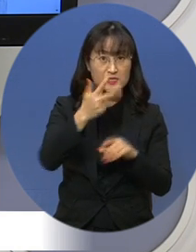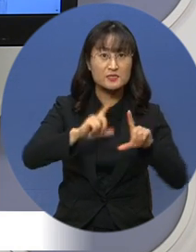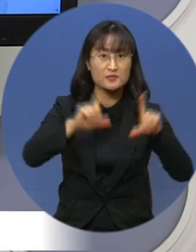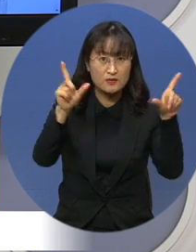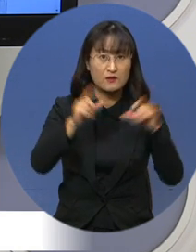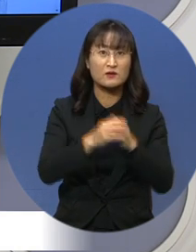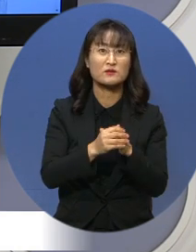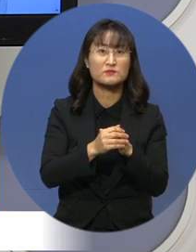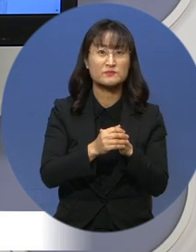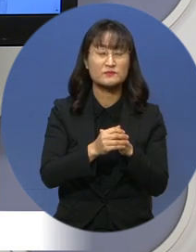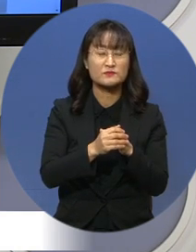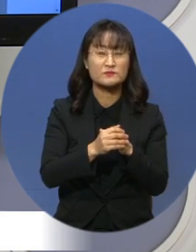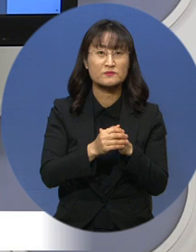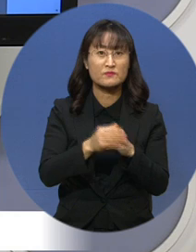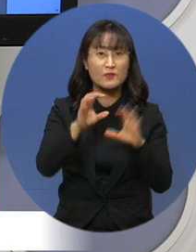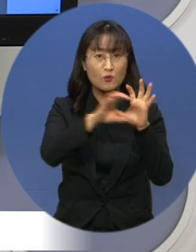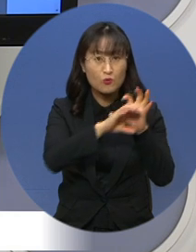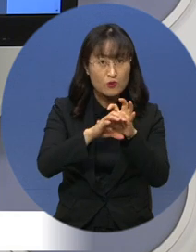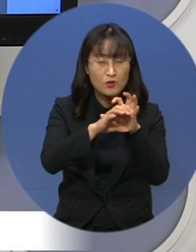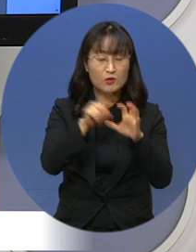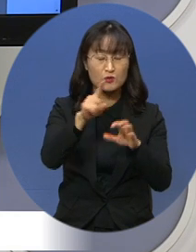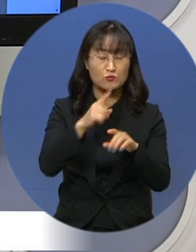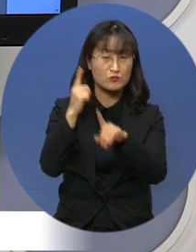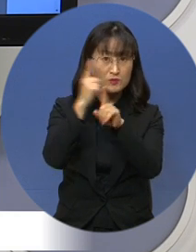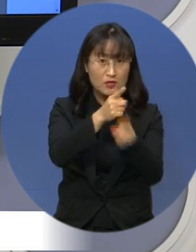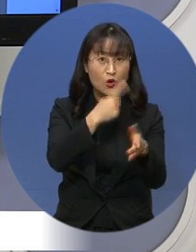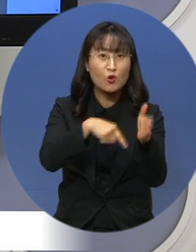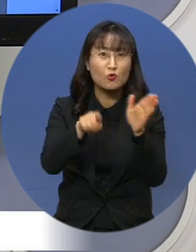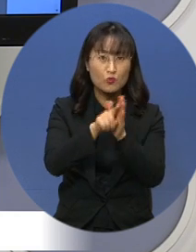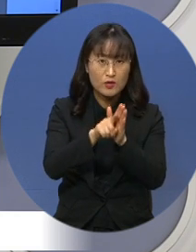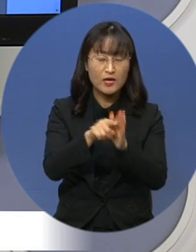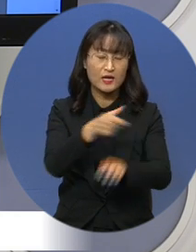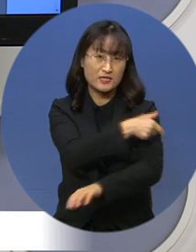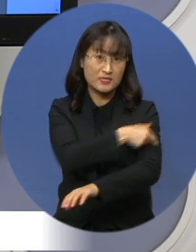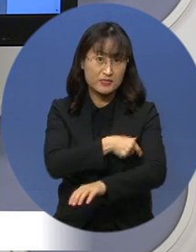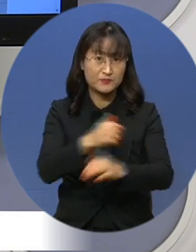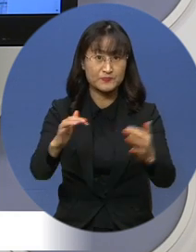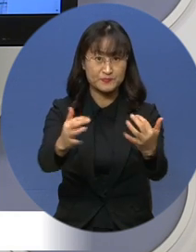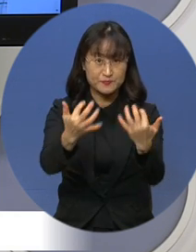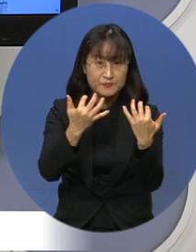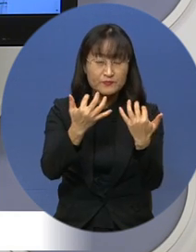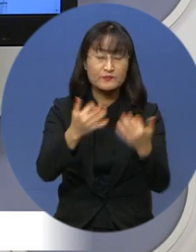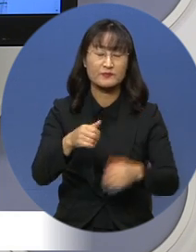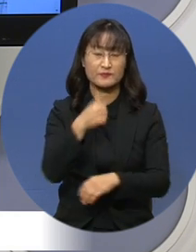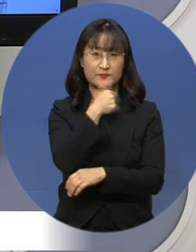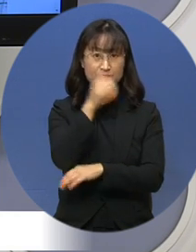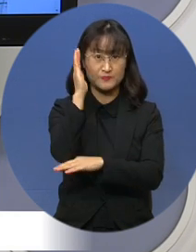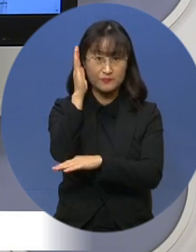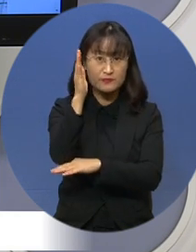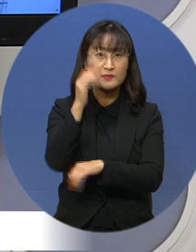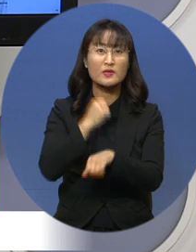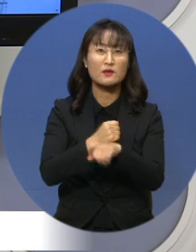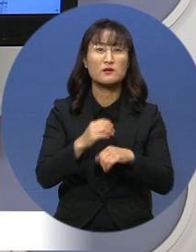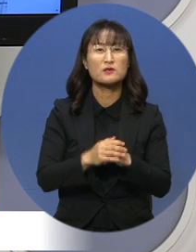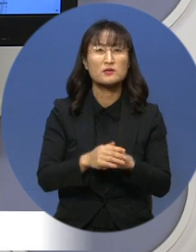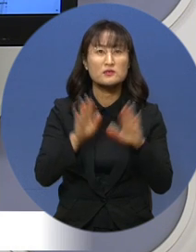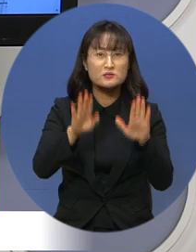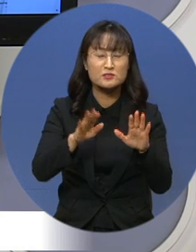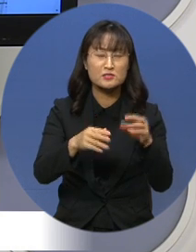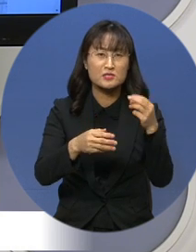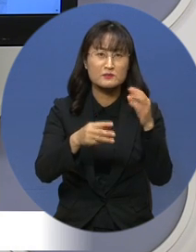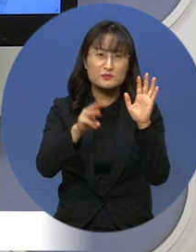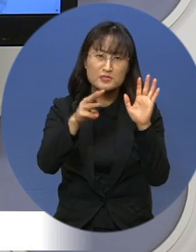코론 알고 극복 긴급 기자간담회를 열고 지금 쿠론 알고 3차 대 유현이 고개를 들고 있으며